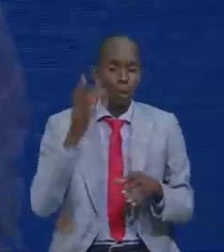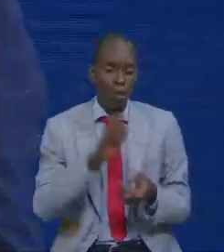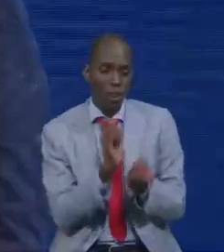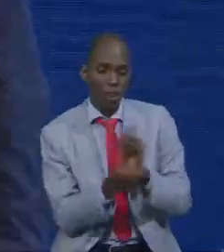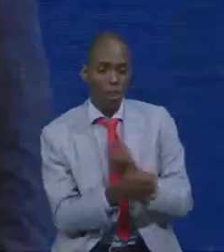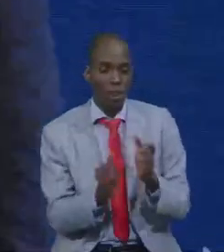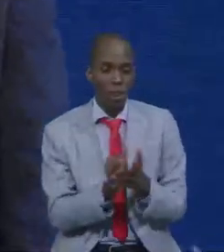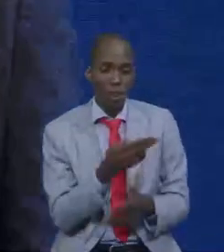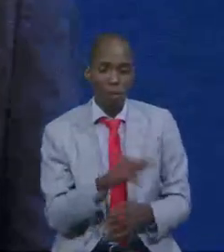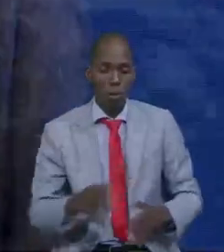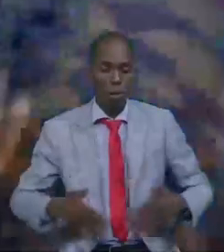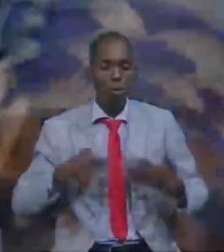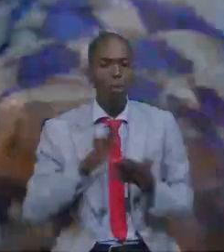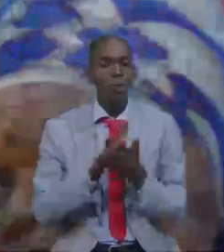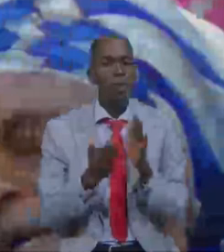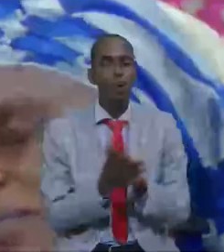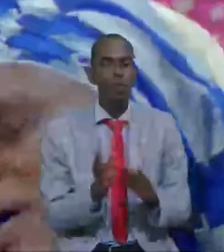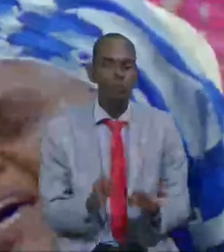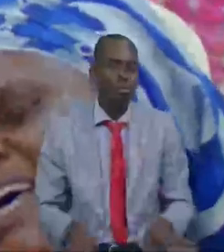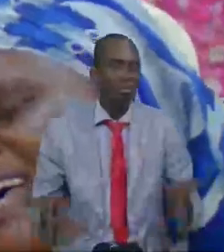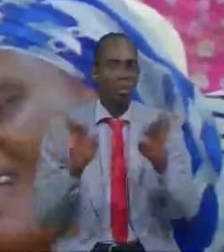te rendra utile.